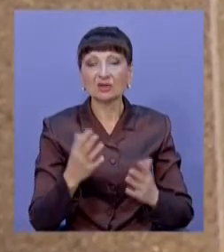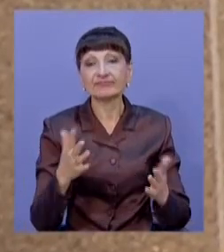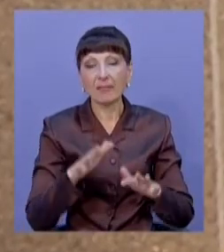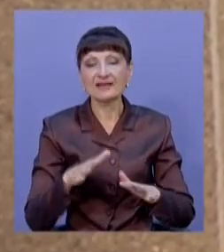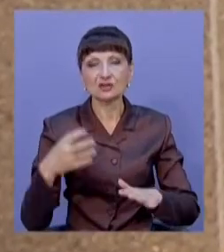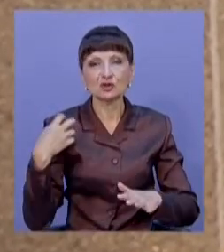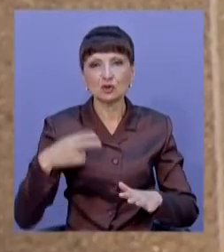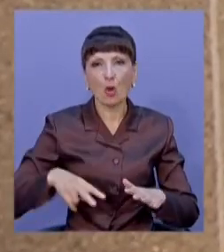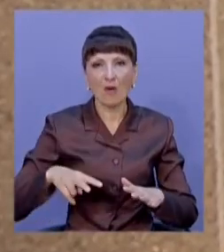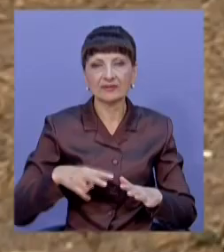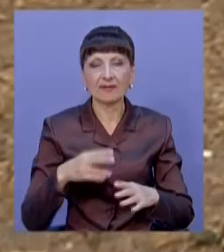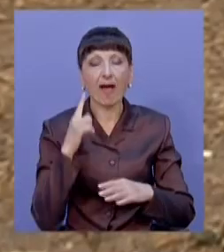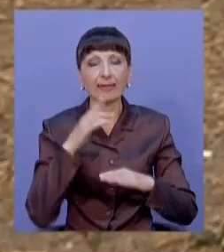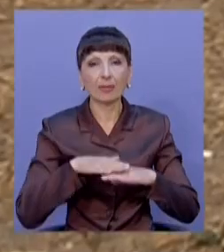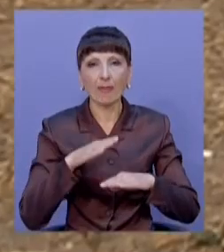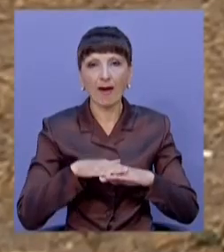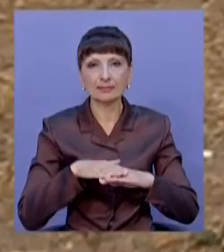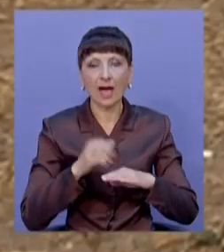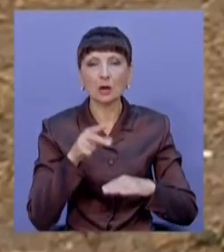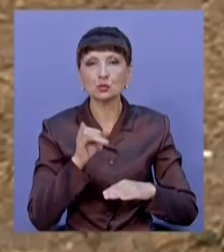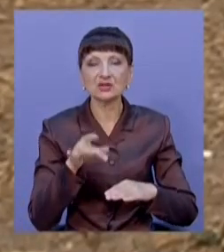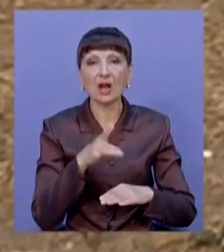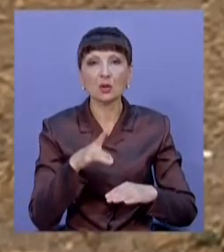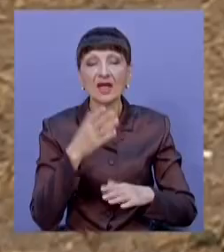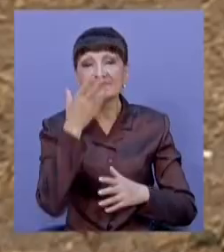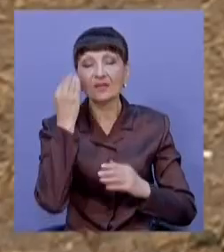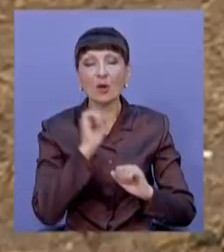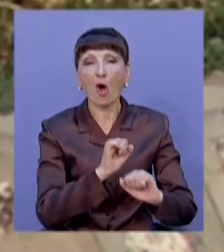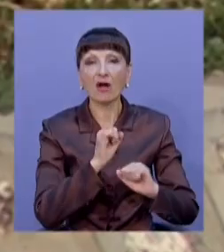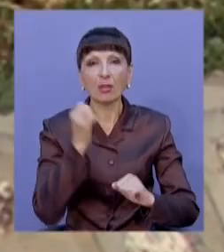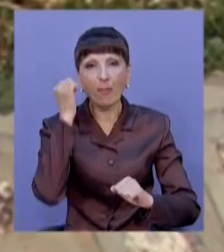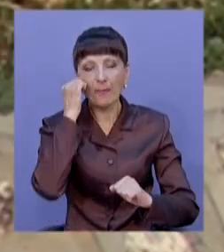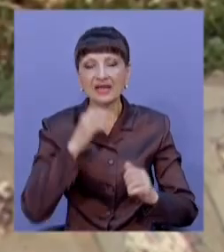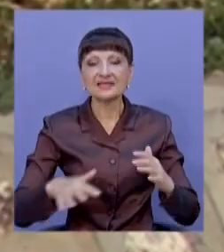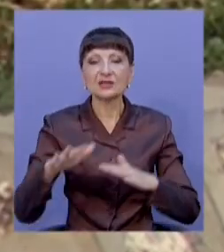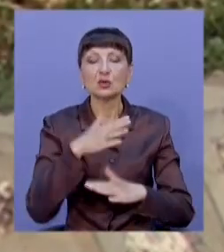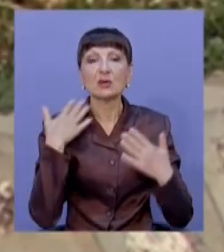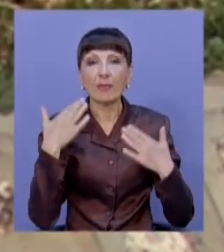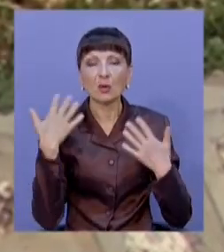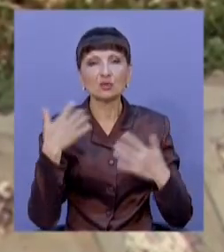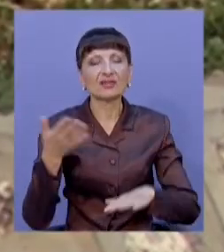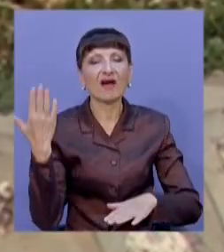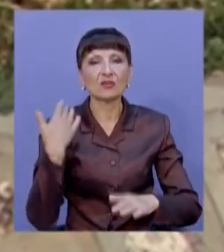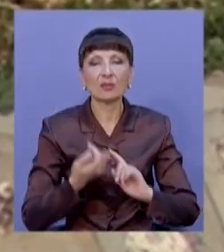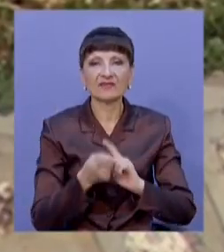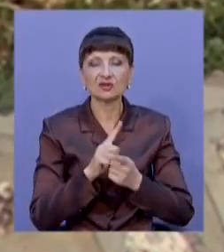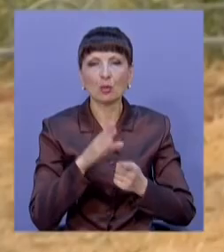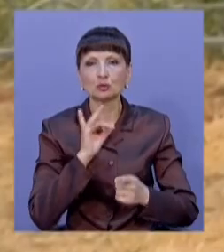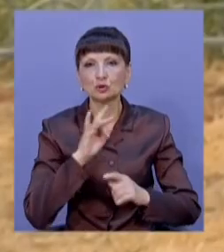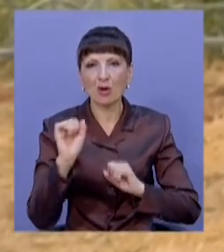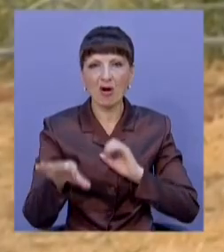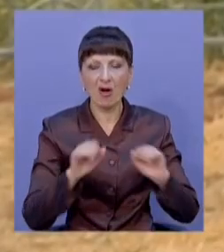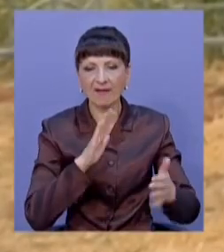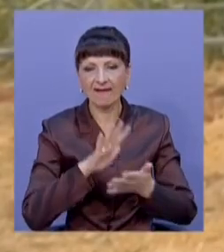местные чиновники, а именно акимат Аксузского района, забыли об охране памятника. Территория парка, к тому же, уже давно превратилась в мусорную свалку,